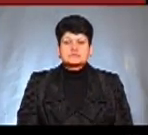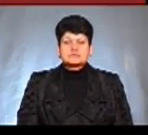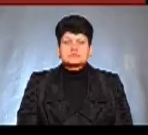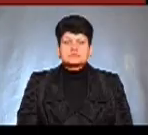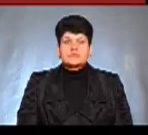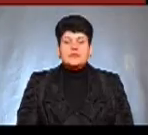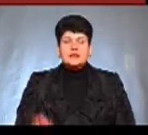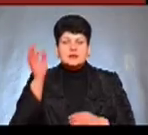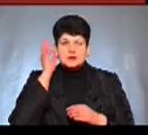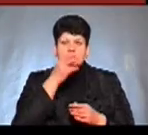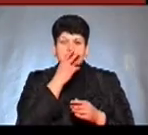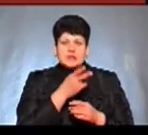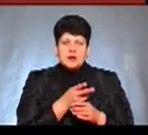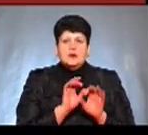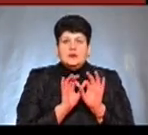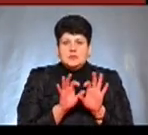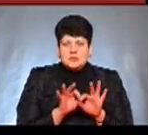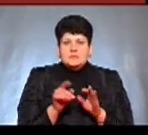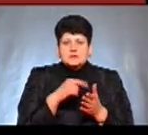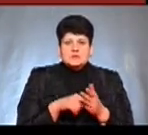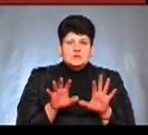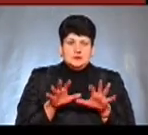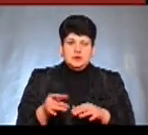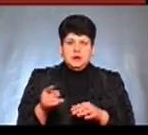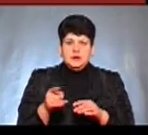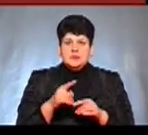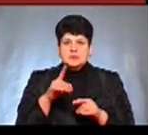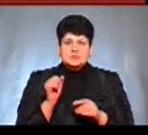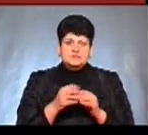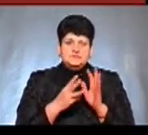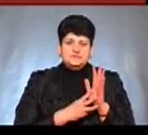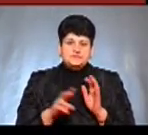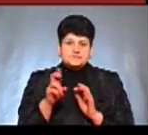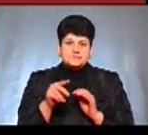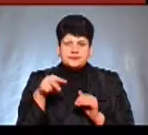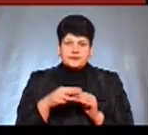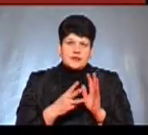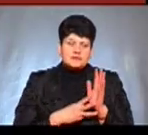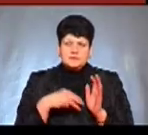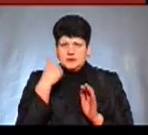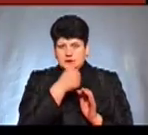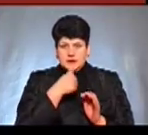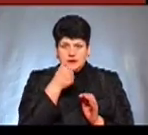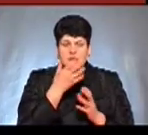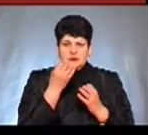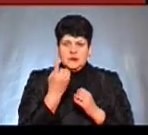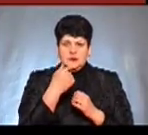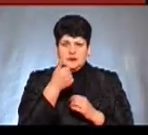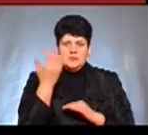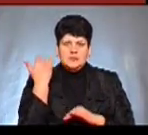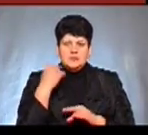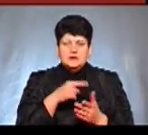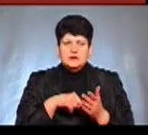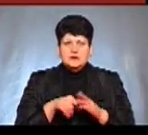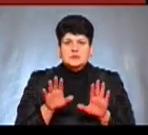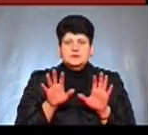Власне, нагадую, що ми дивилися коментар міського голови Тернополя за 18 березня 2018 року. Ще рік тому міський голова